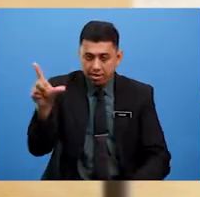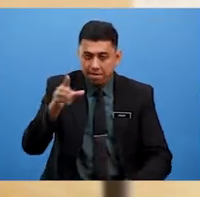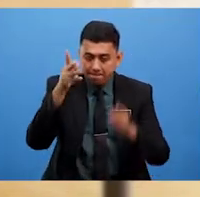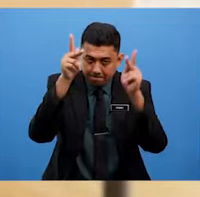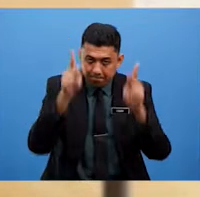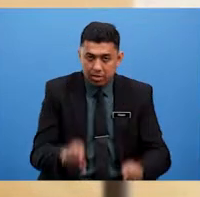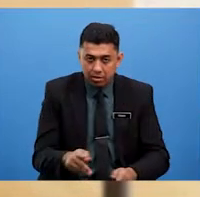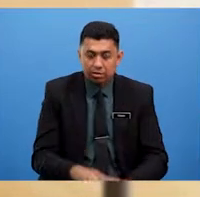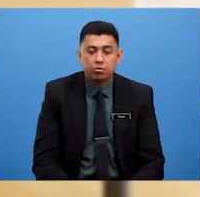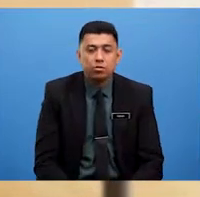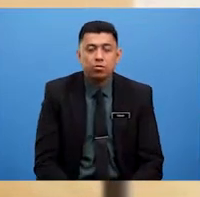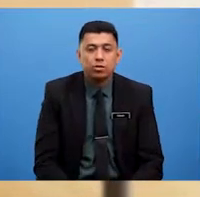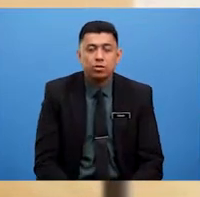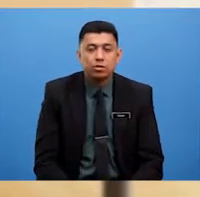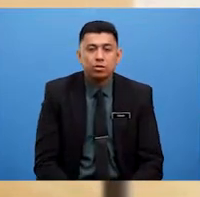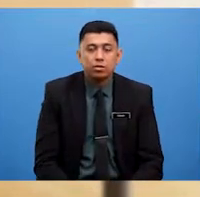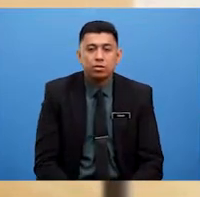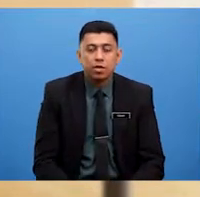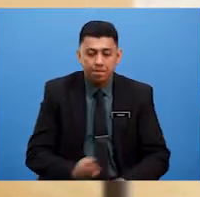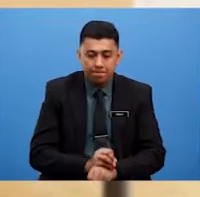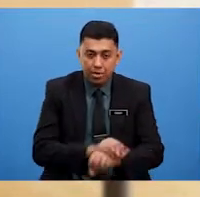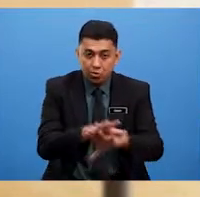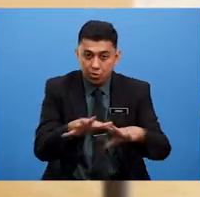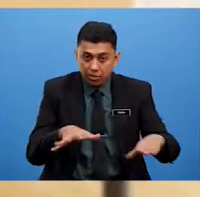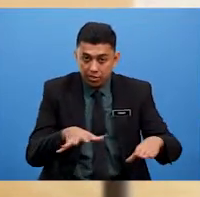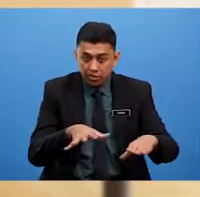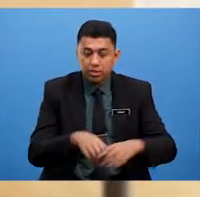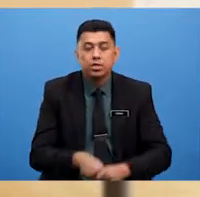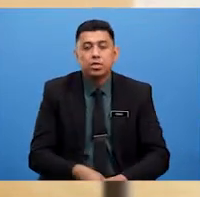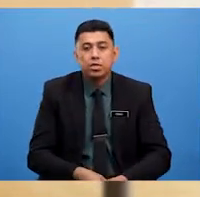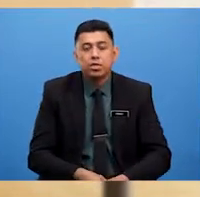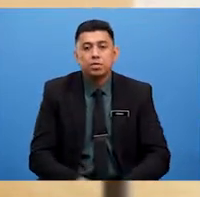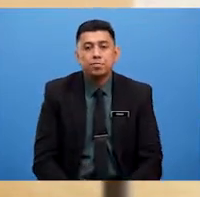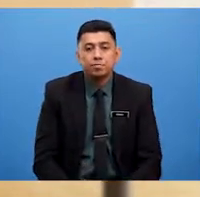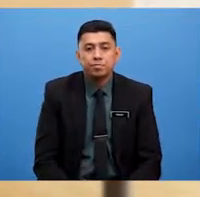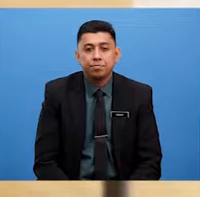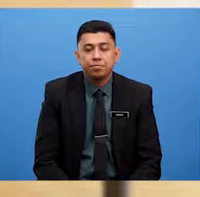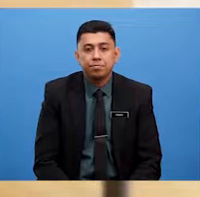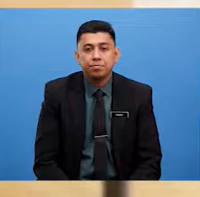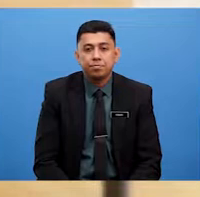kita fahami pula komponen yang mempengaruhi prestasi atlet atau pemain.